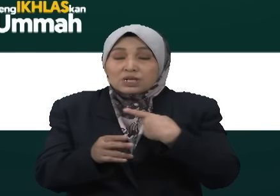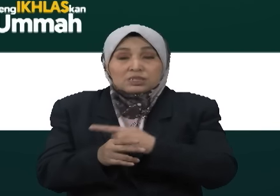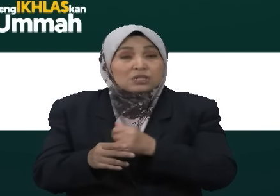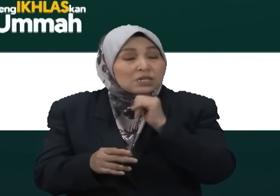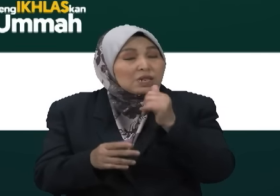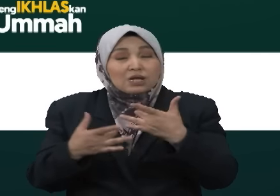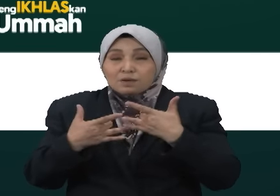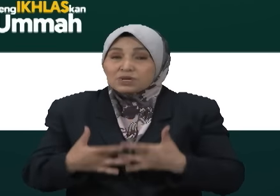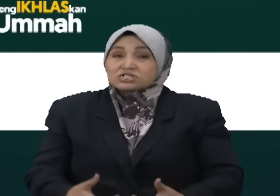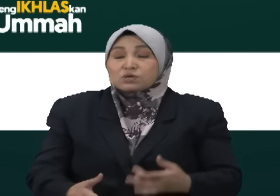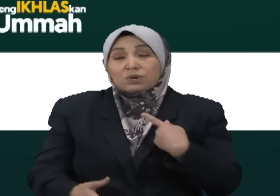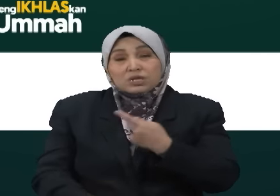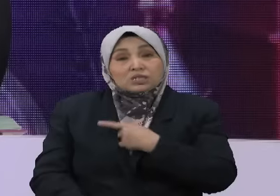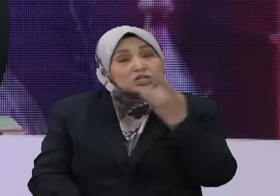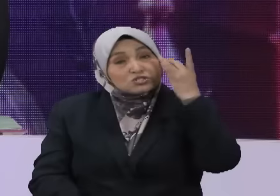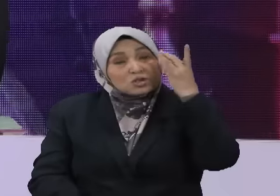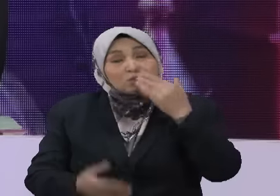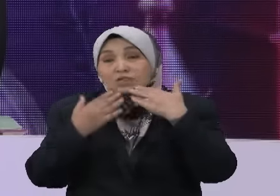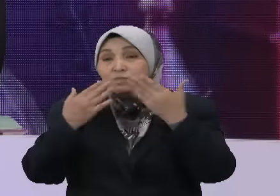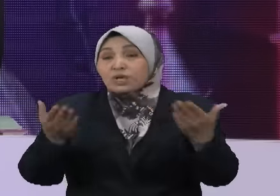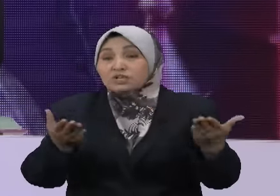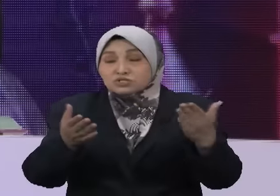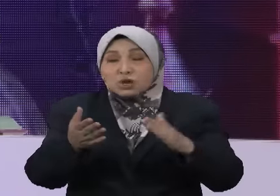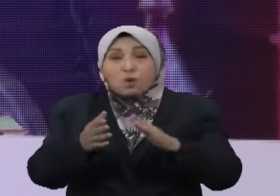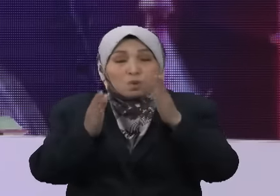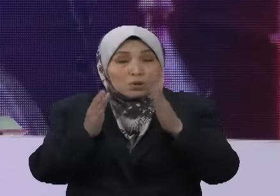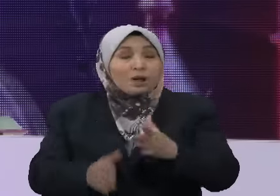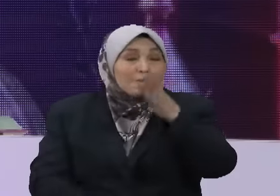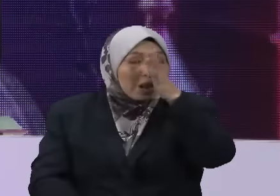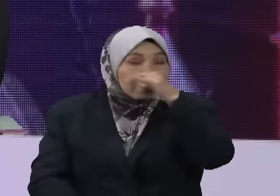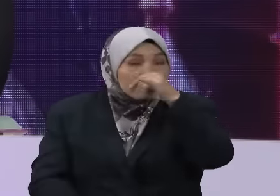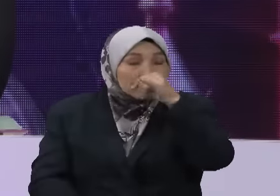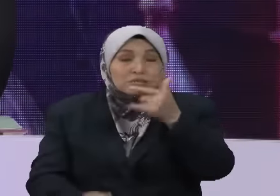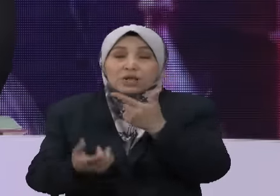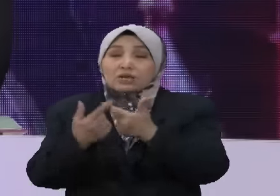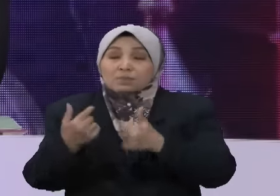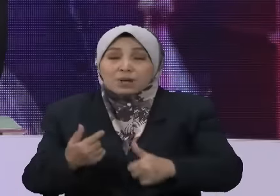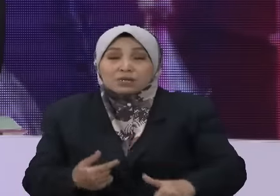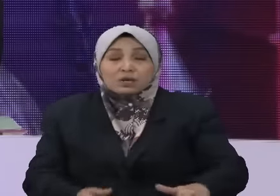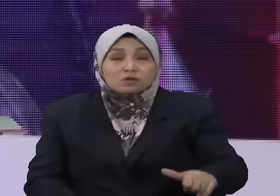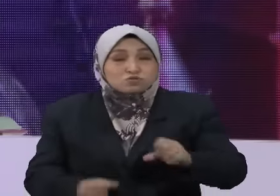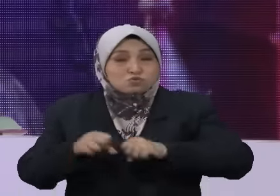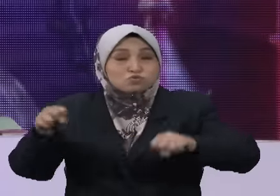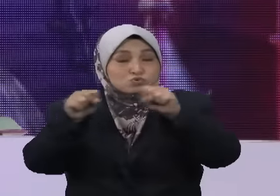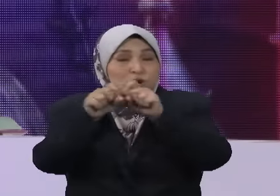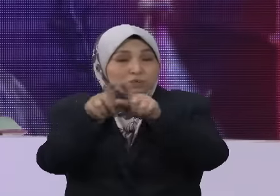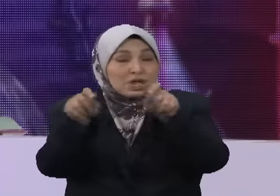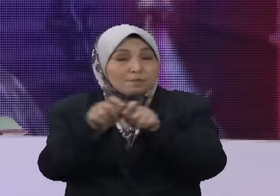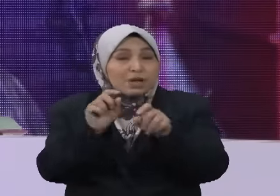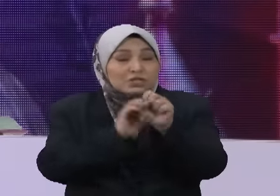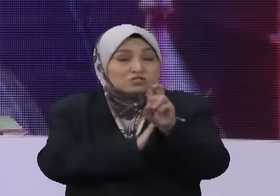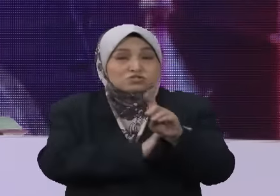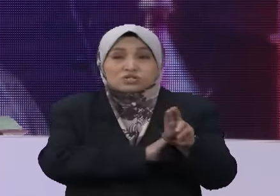mengecewakan kita insya-allah terima kasih Se lagi kepada orang Melaka daripada Surau Taman seri